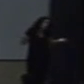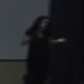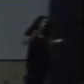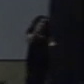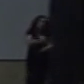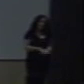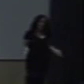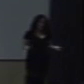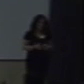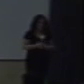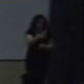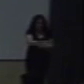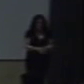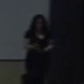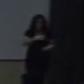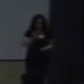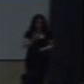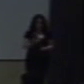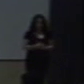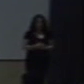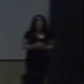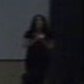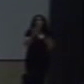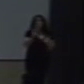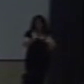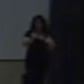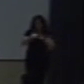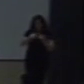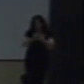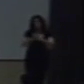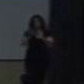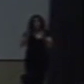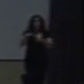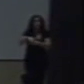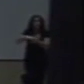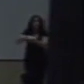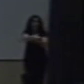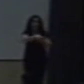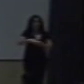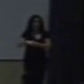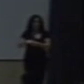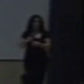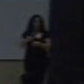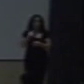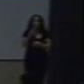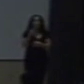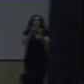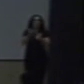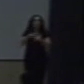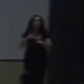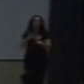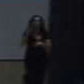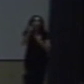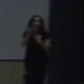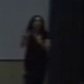te n'adones, no? I encara a nivell de barris encara ens estem barallant quin és el hashtag correcte per tenir controlades totes les informacions, no?